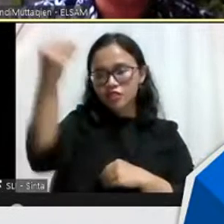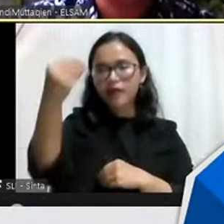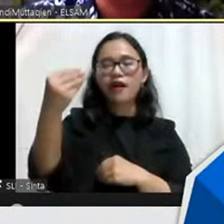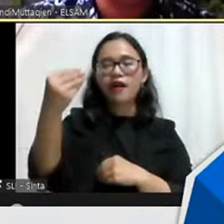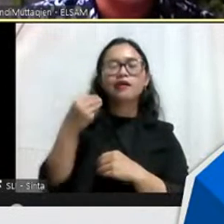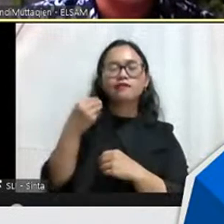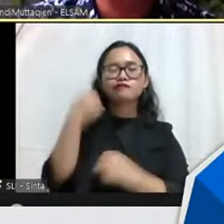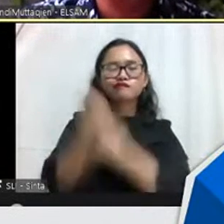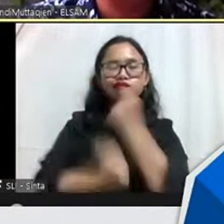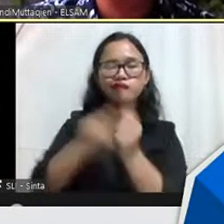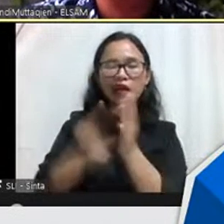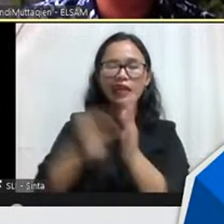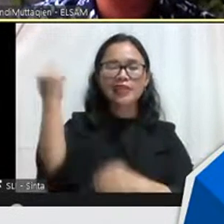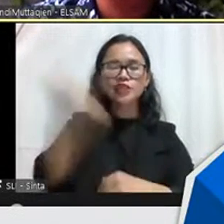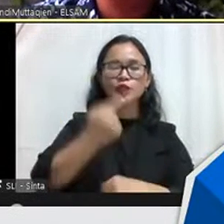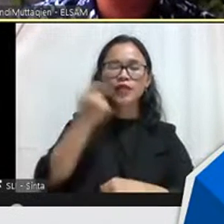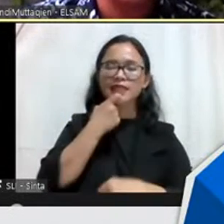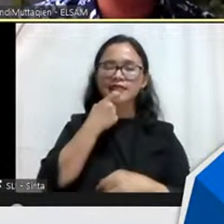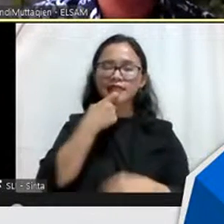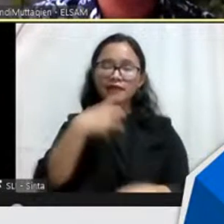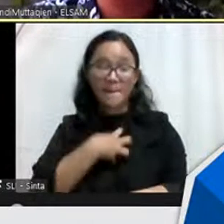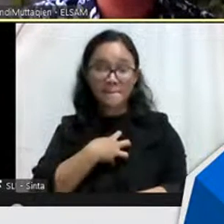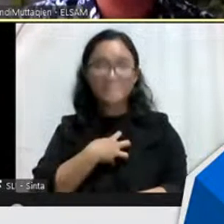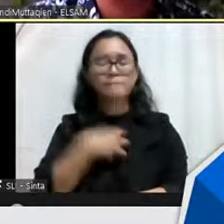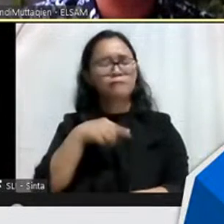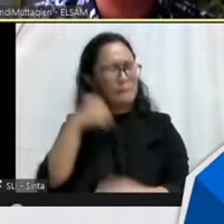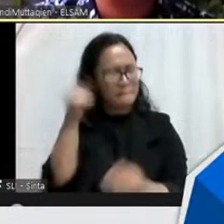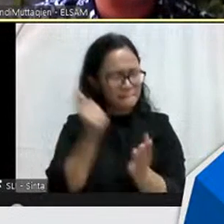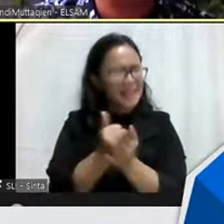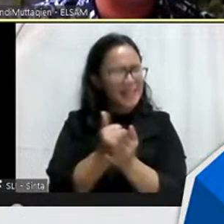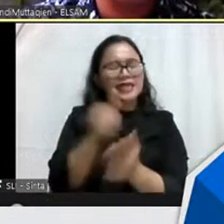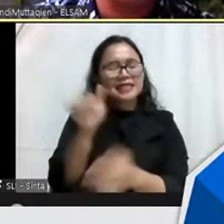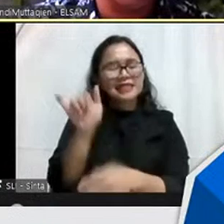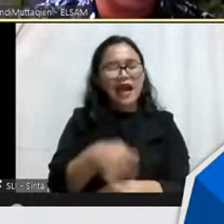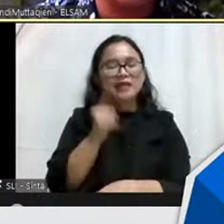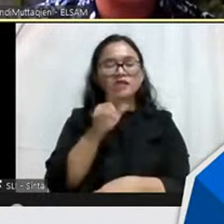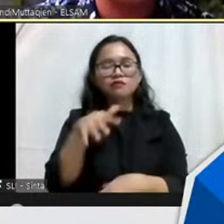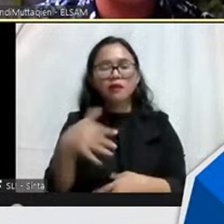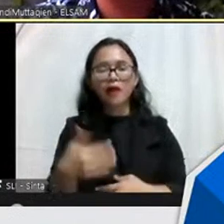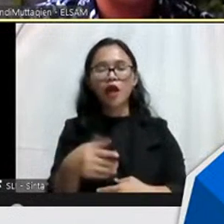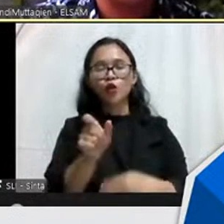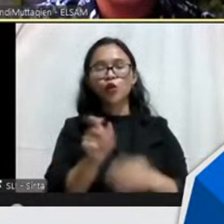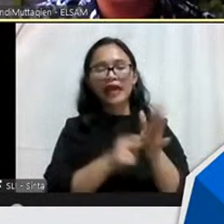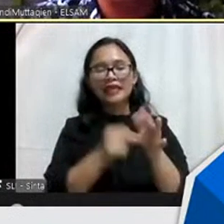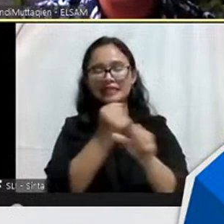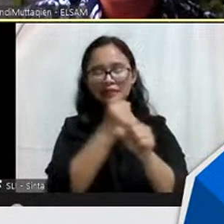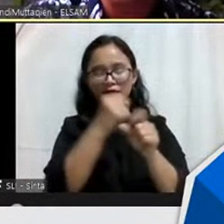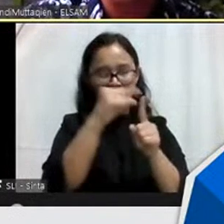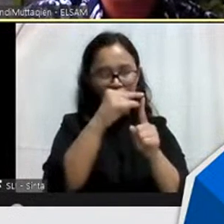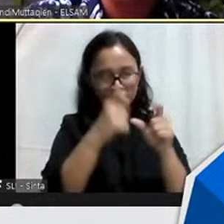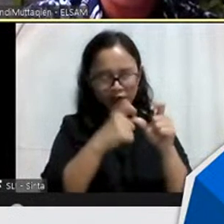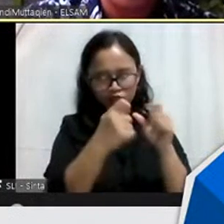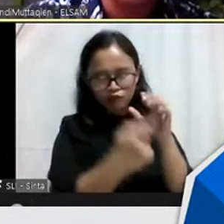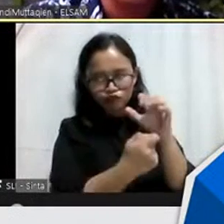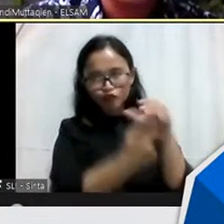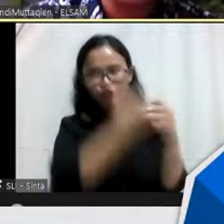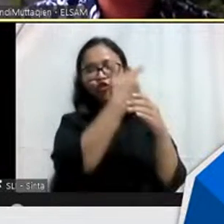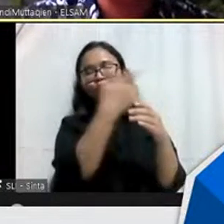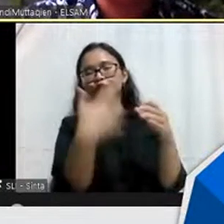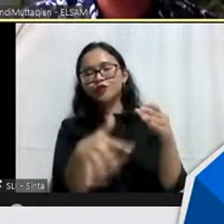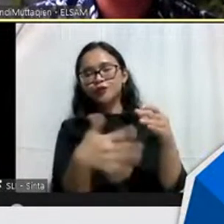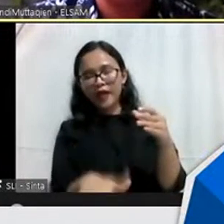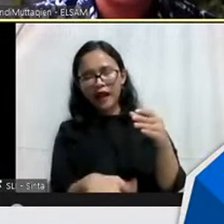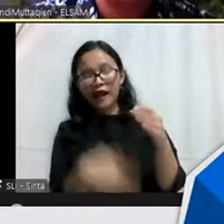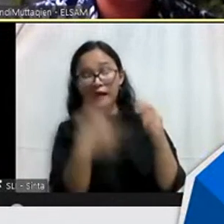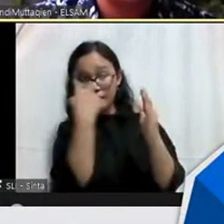penting dalam eh dalam pasca keluarnya unpis ini selain kita intervensi di